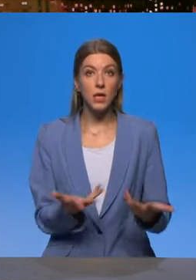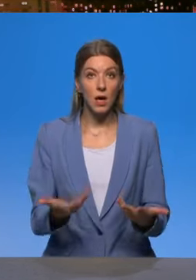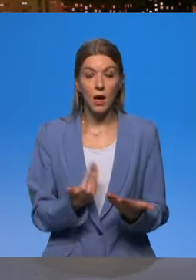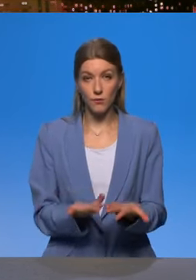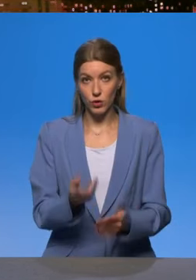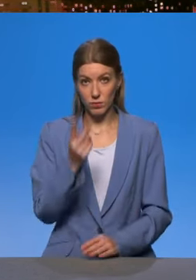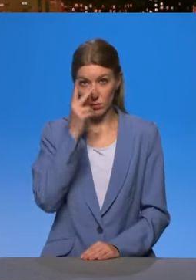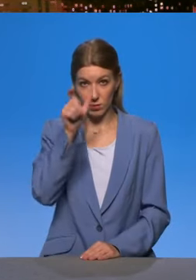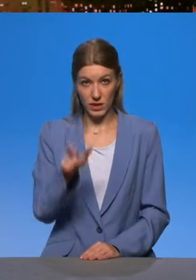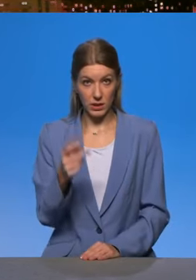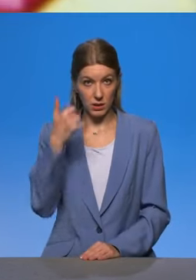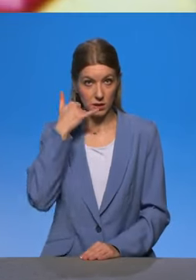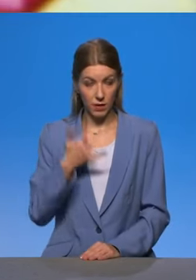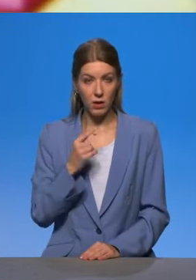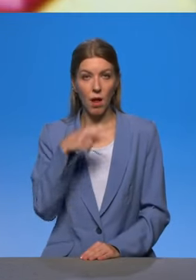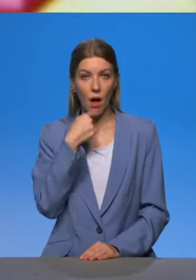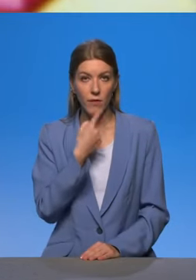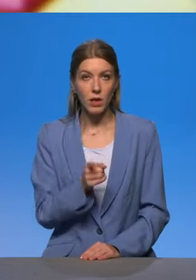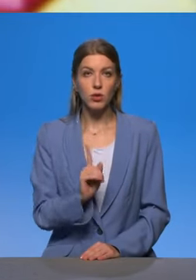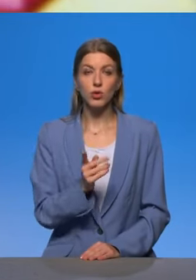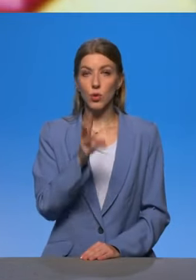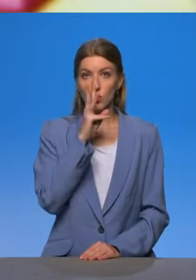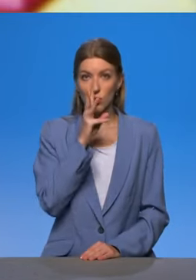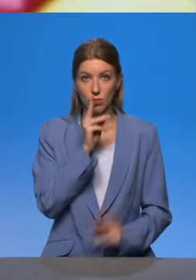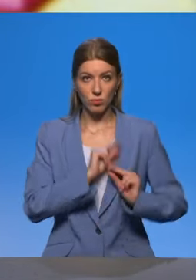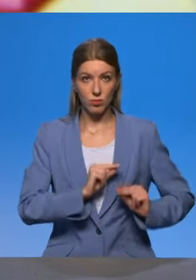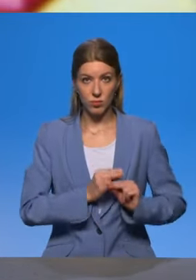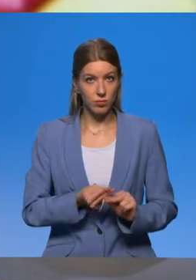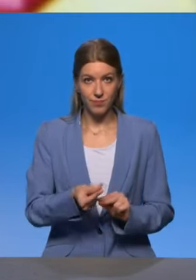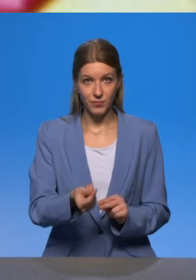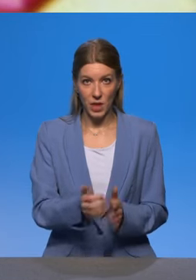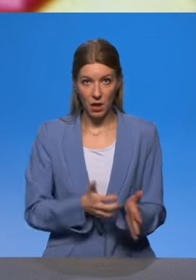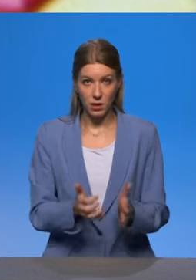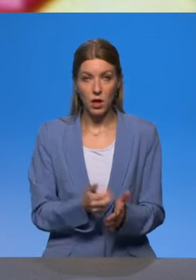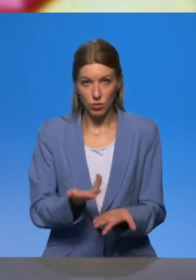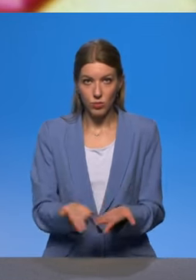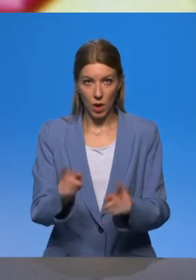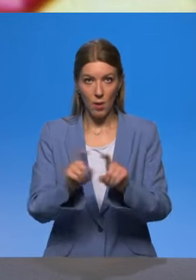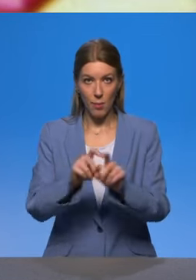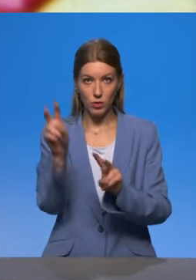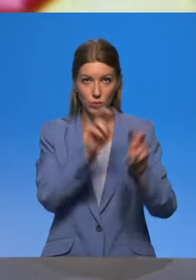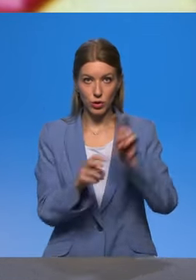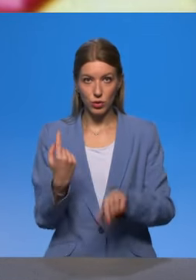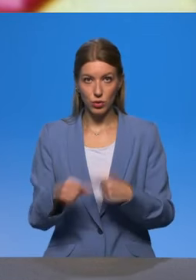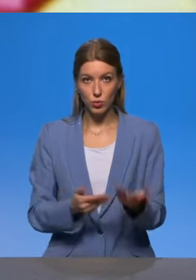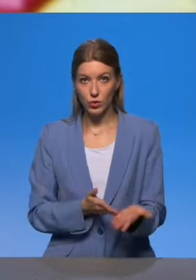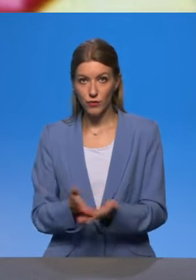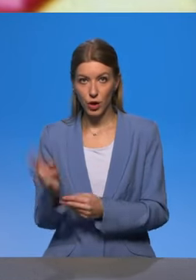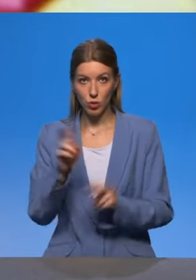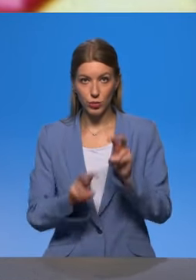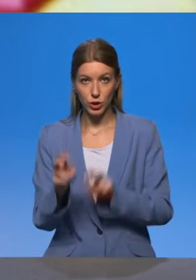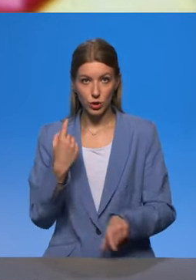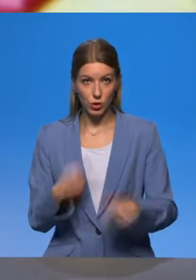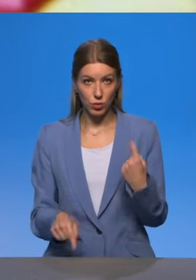звонишь, говорит, он недостаточно оплаты труда, поищите другую компанию, Поищите другую сферу. То есть здесь же